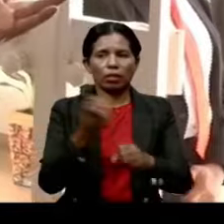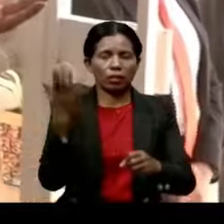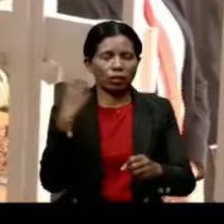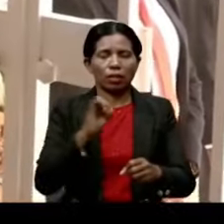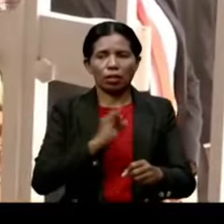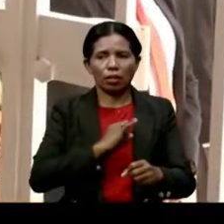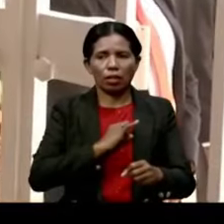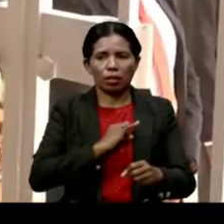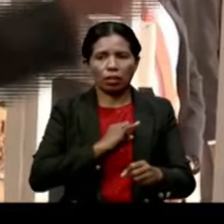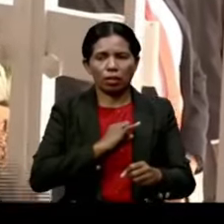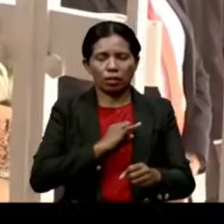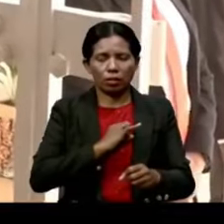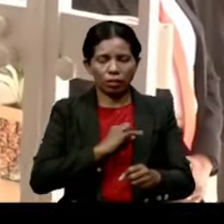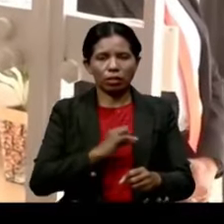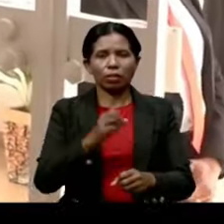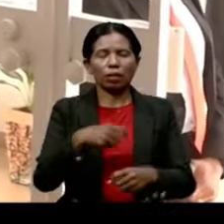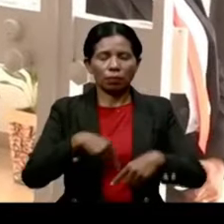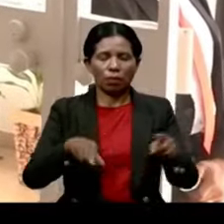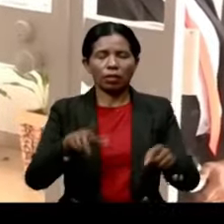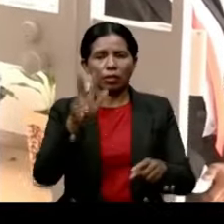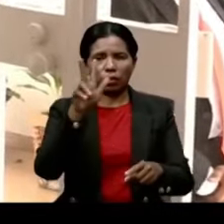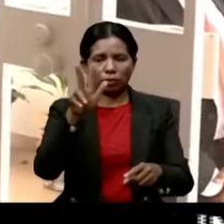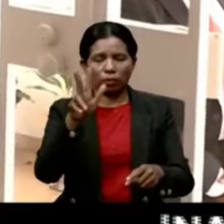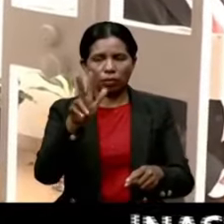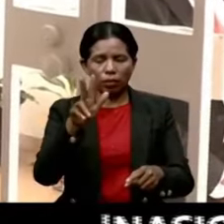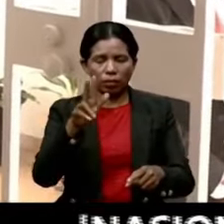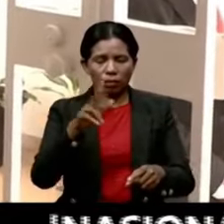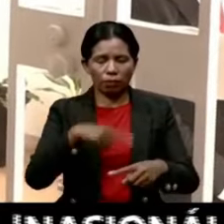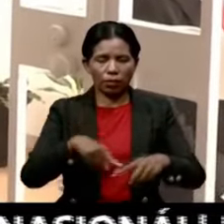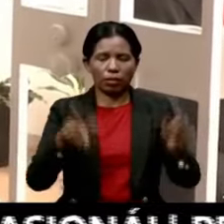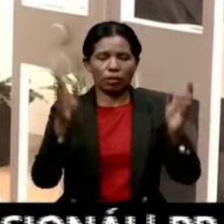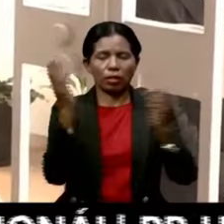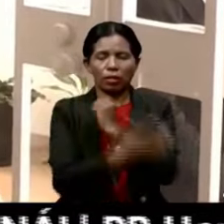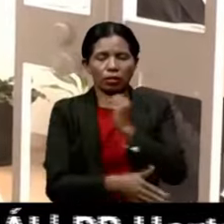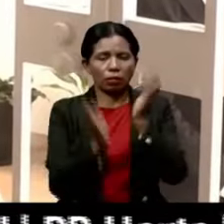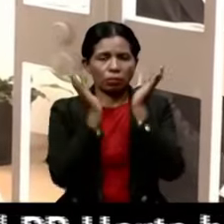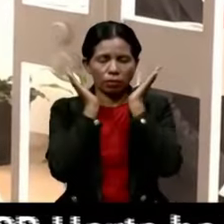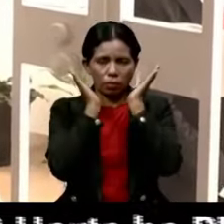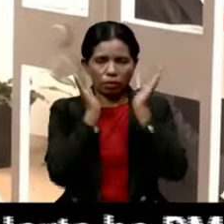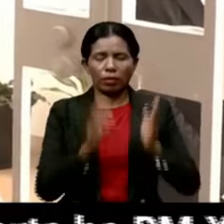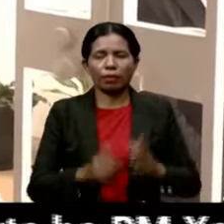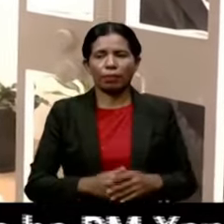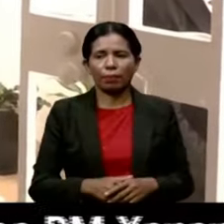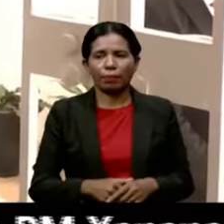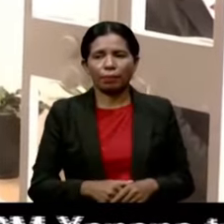sudah tiga kali ke Brunei, dan